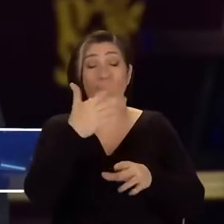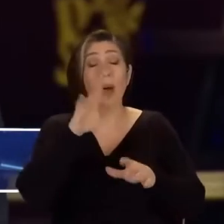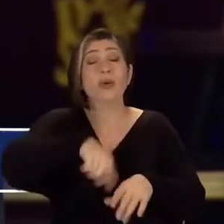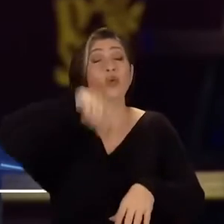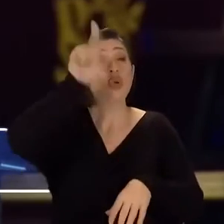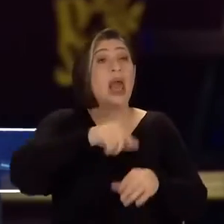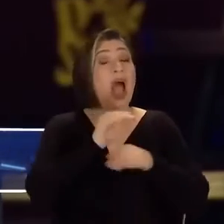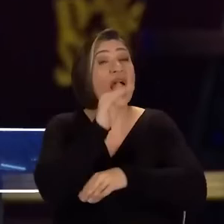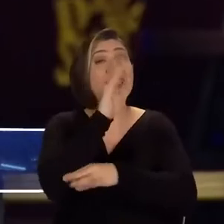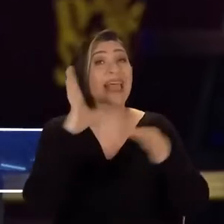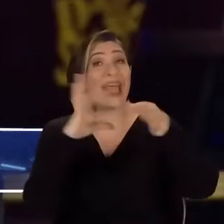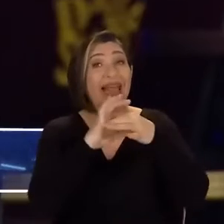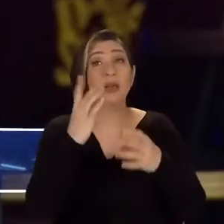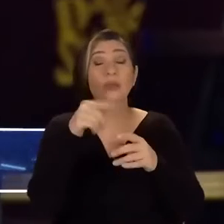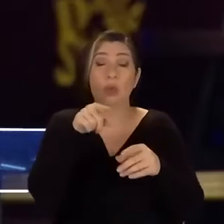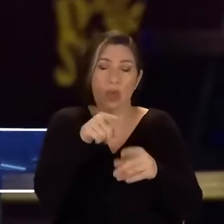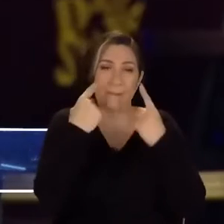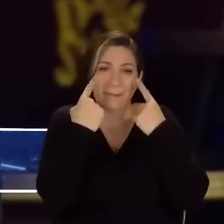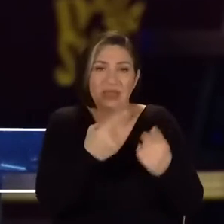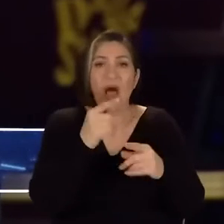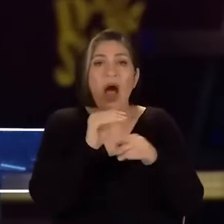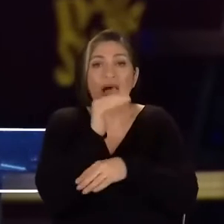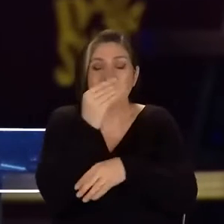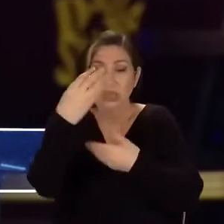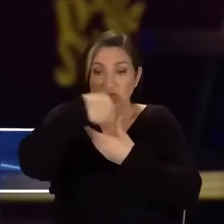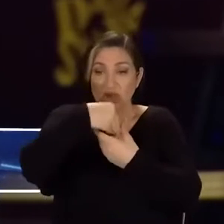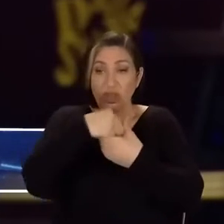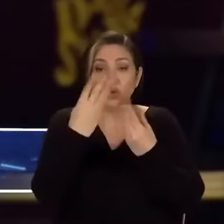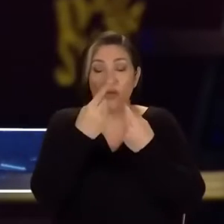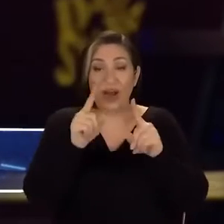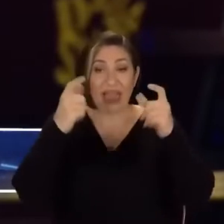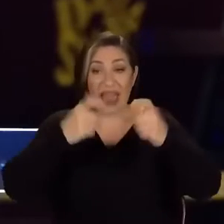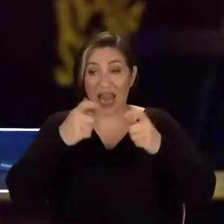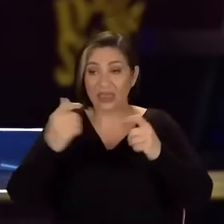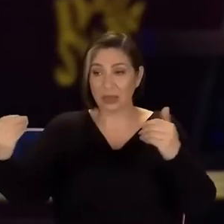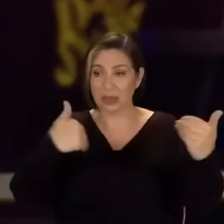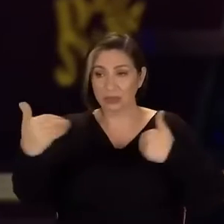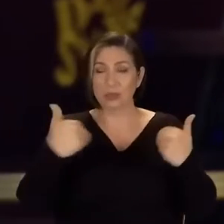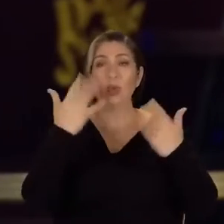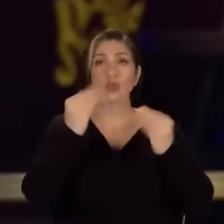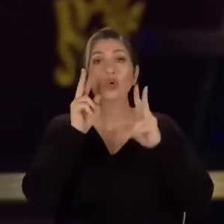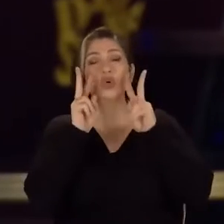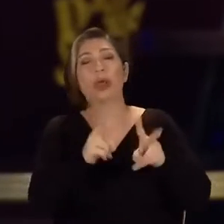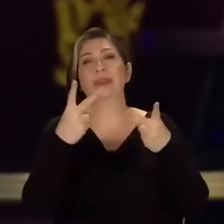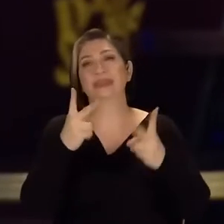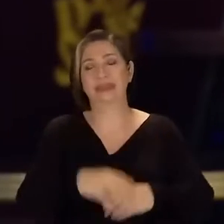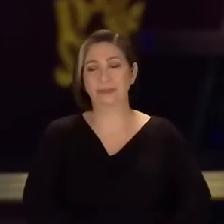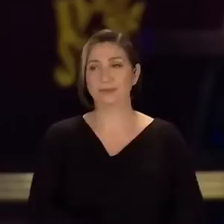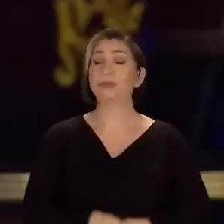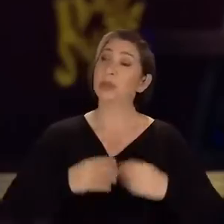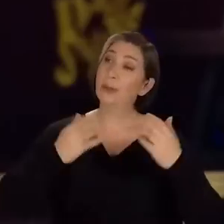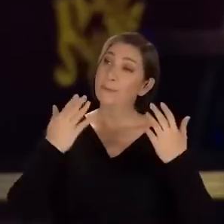hayat uygulamaları açısından da bakıldığında Bitcoin'in hayatımıza çok daha farklı noktalardan girdiğini de rahatlıkla gözlemleyebiliriz.